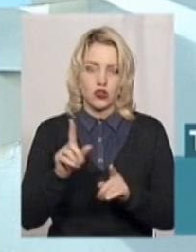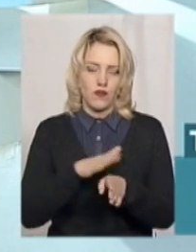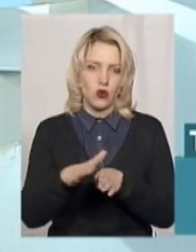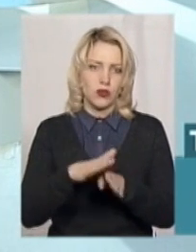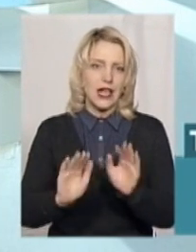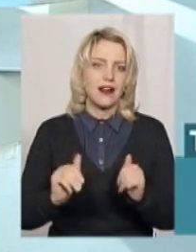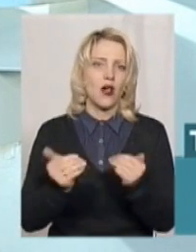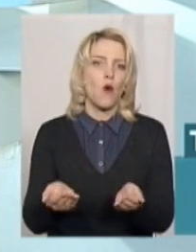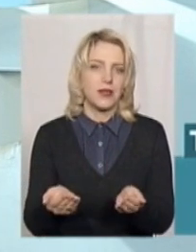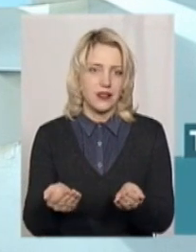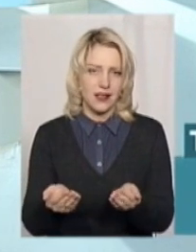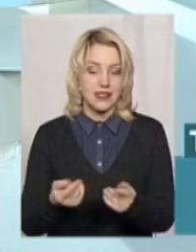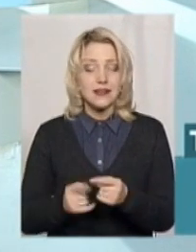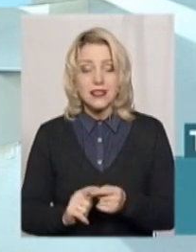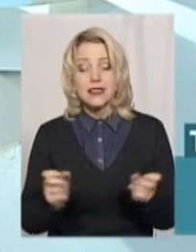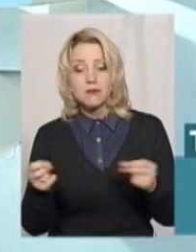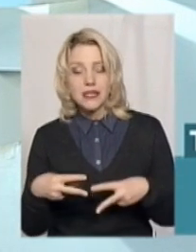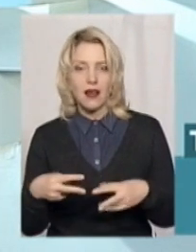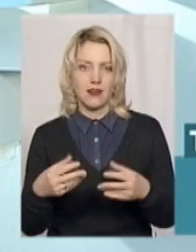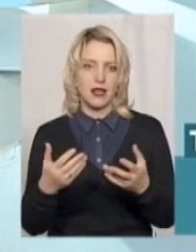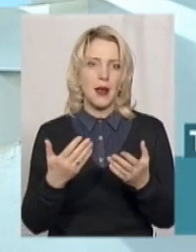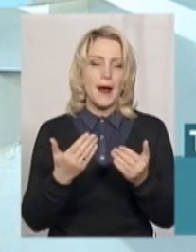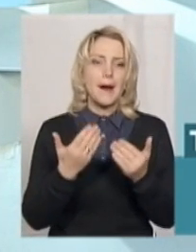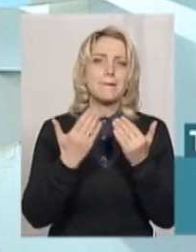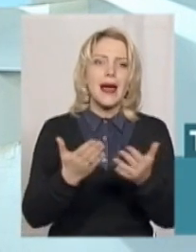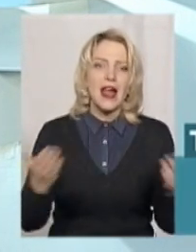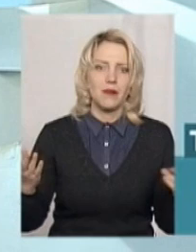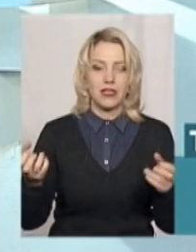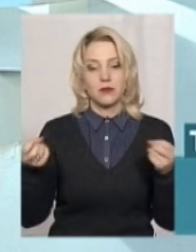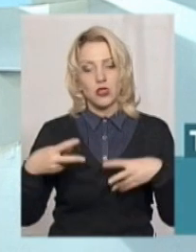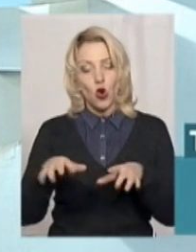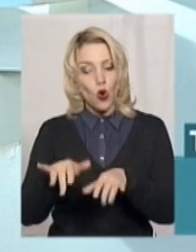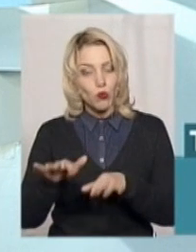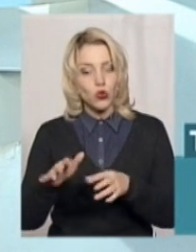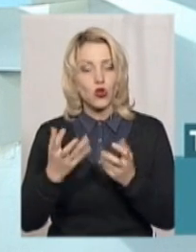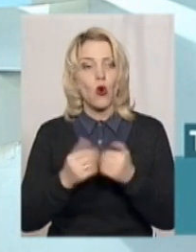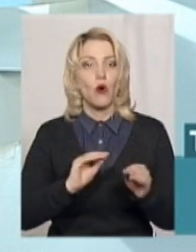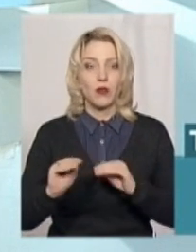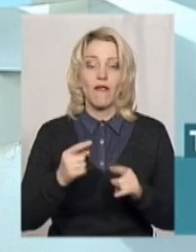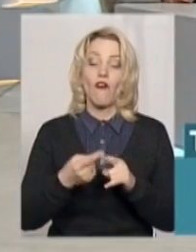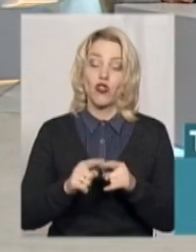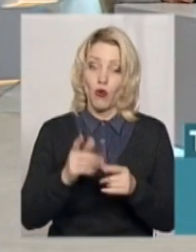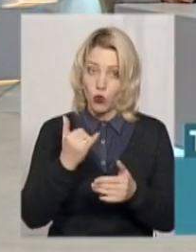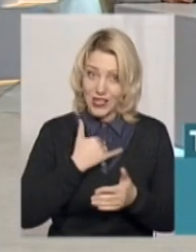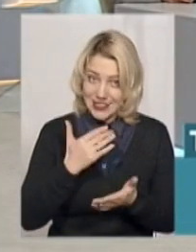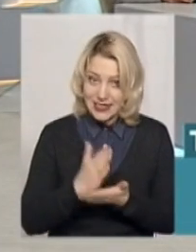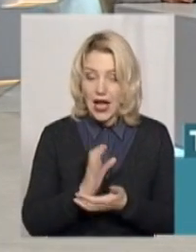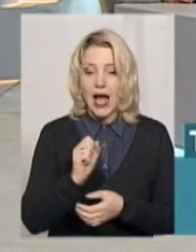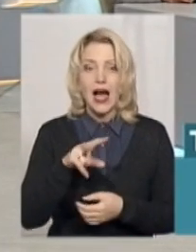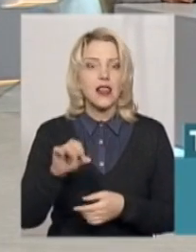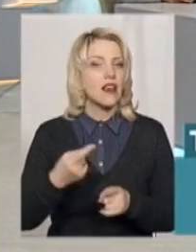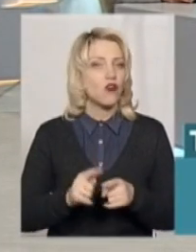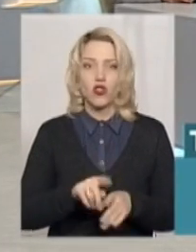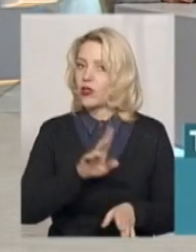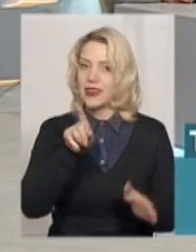це спеціальні меблі, спеціальне комп'ютерне обладнання, воно у нас є, але воно, я ж знову повторююсь,